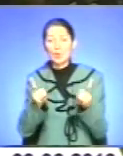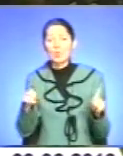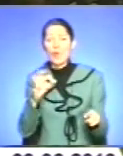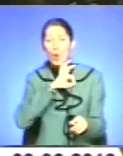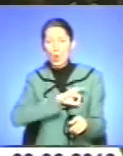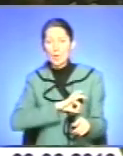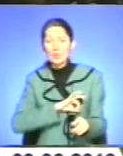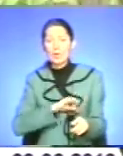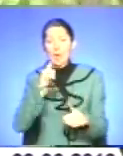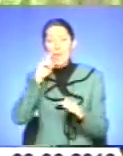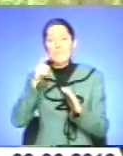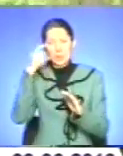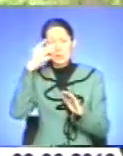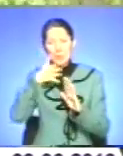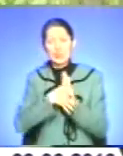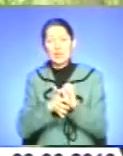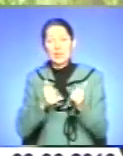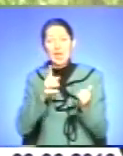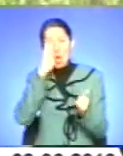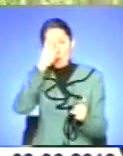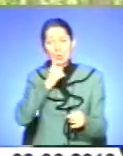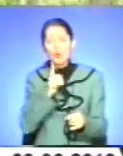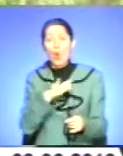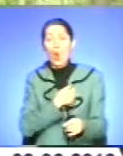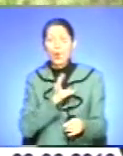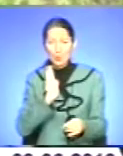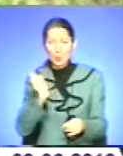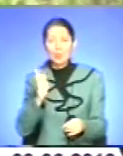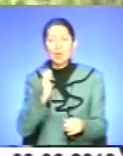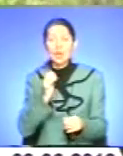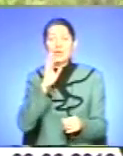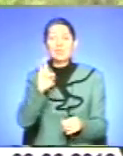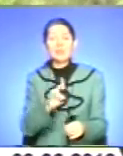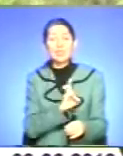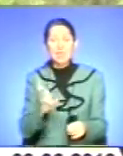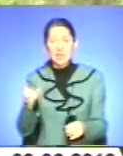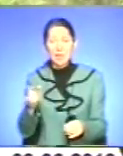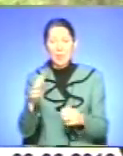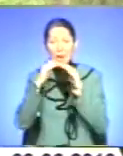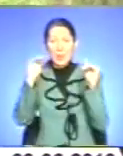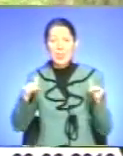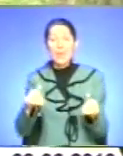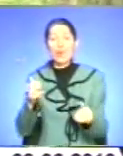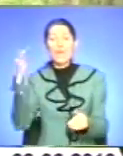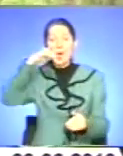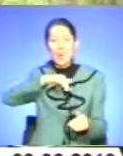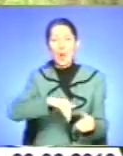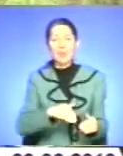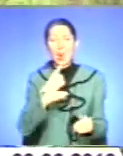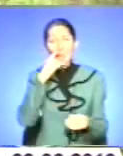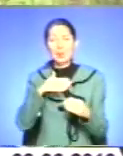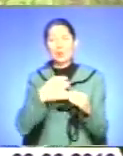стати священником. Табір, який проводиться специфічно в Карпатах, тобто він близько біля Бога, бо високо в